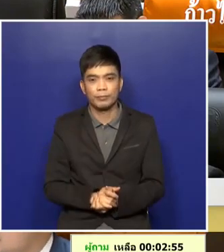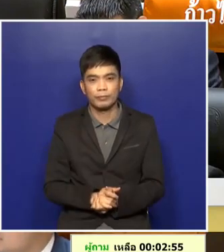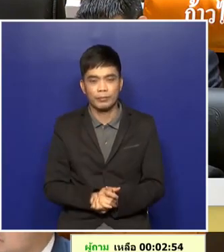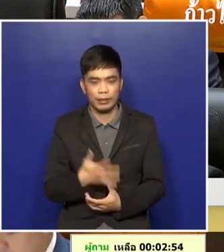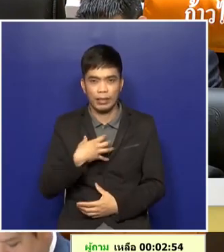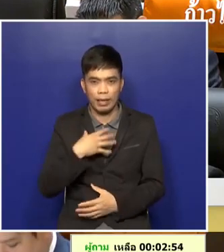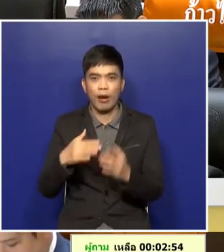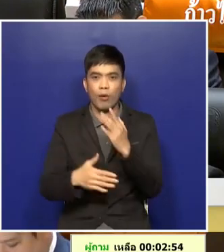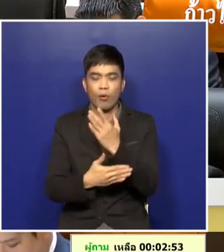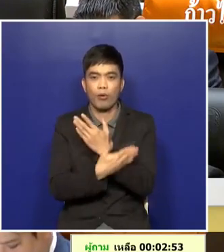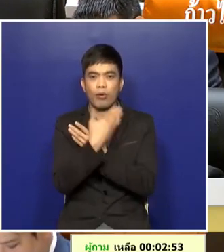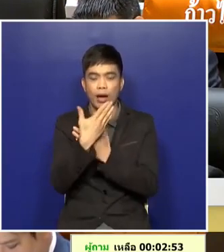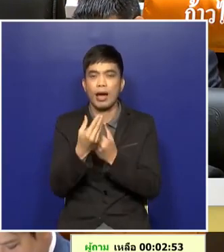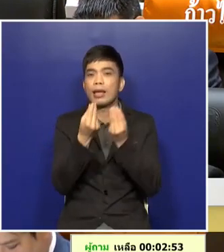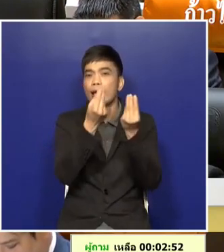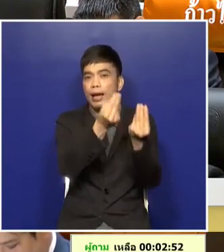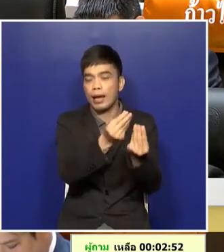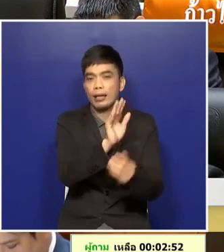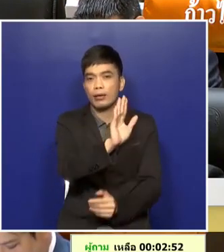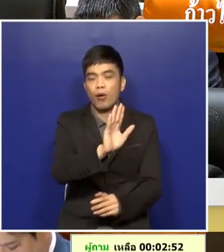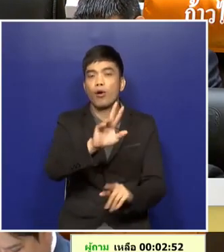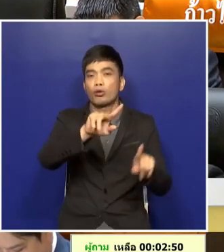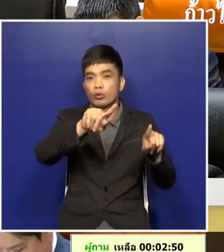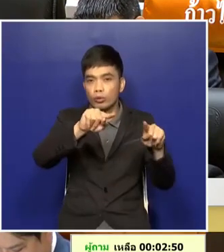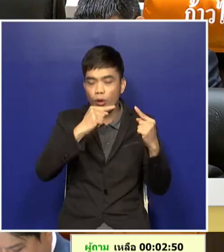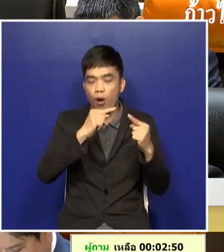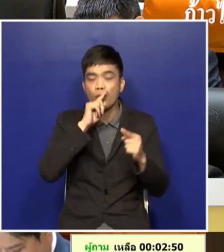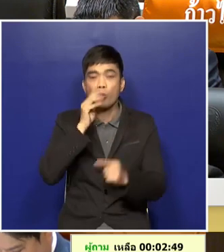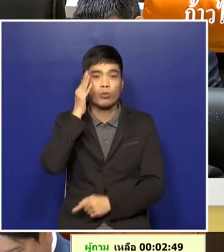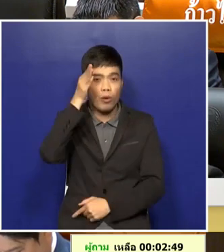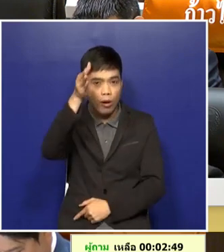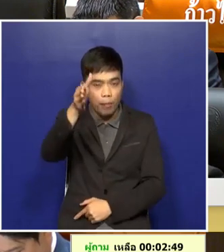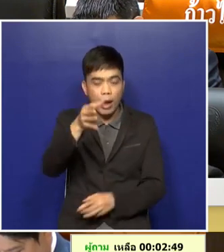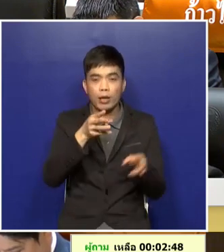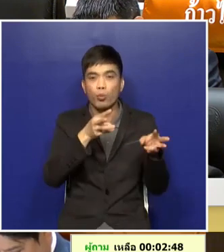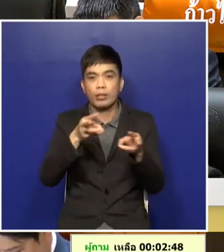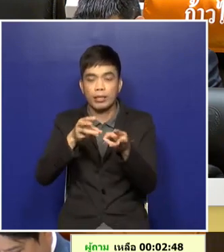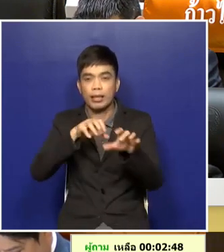มก็อยากเปิดโอกาสให้ท่านนั่นแหละว่าครั้งหน้าต่อไปเนี่ยท่านจะปรับปรุงการทำงานห